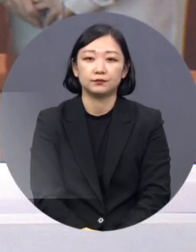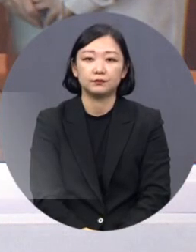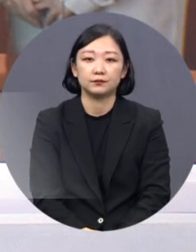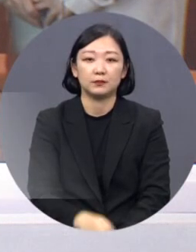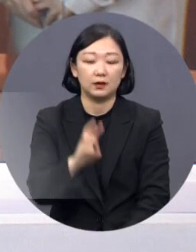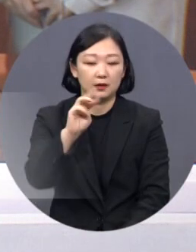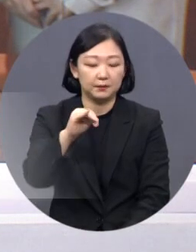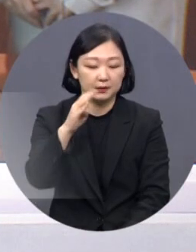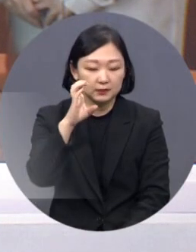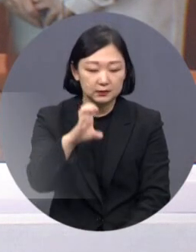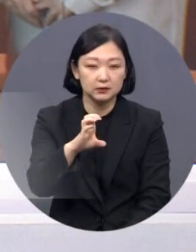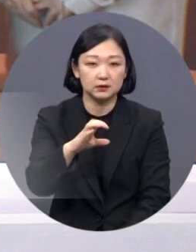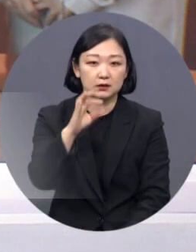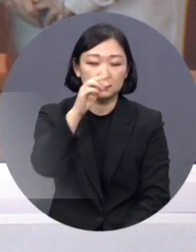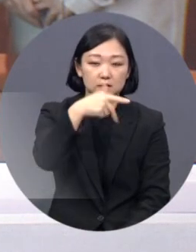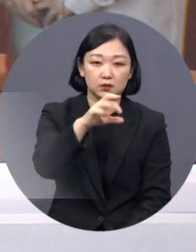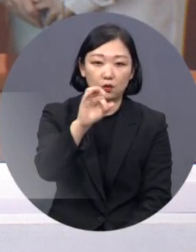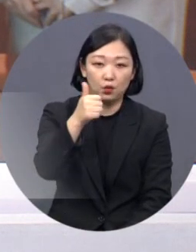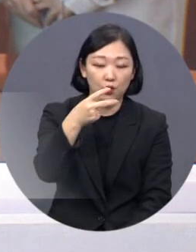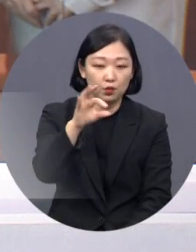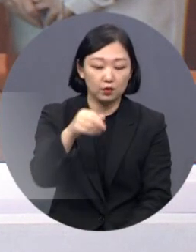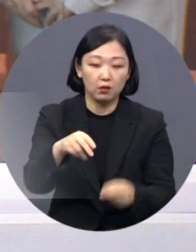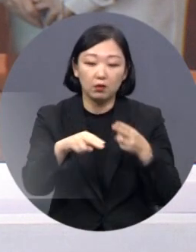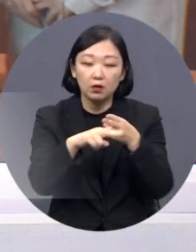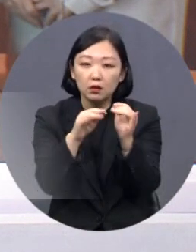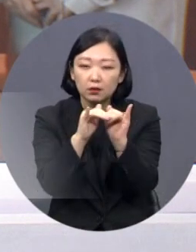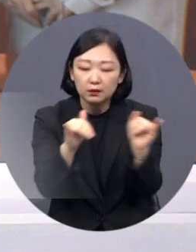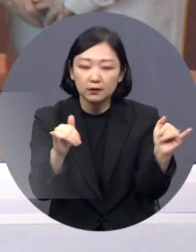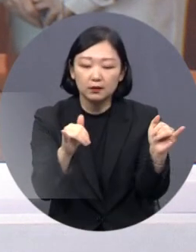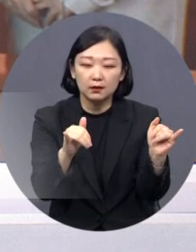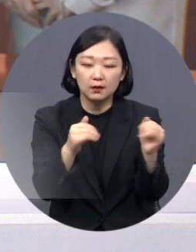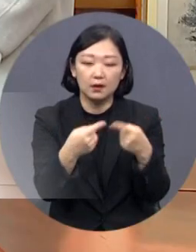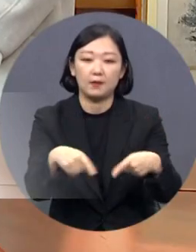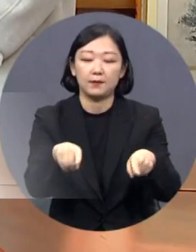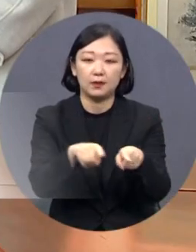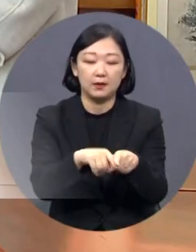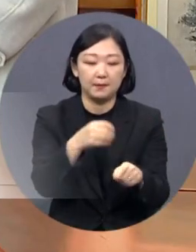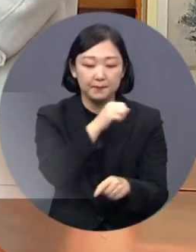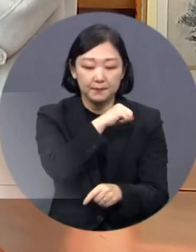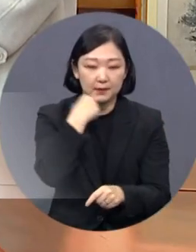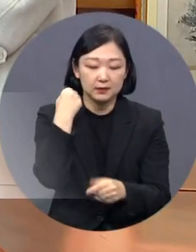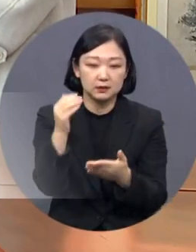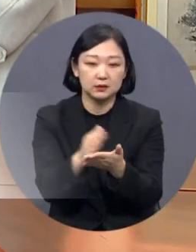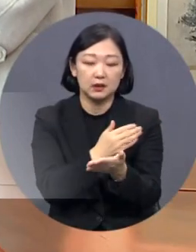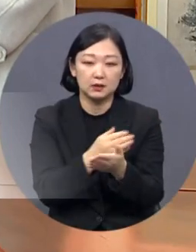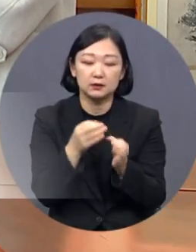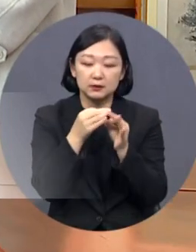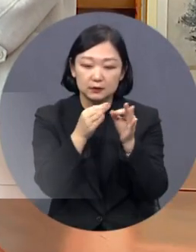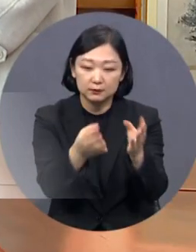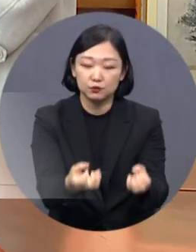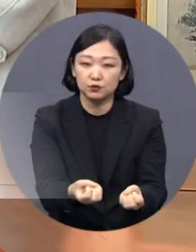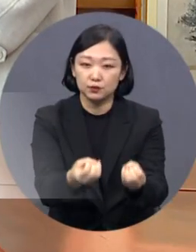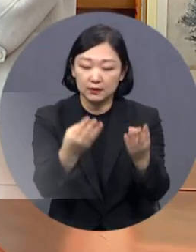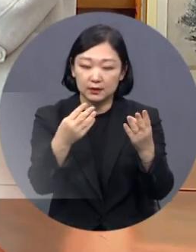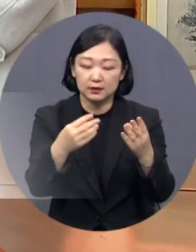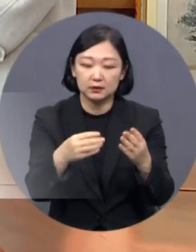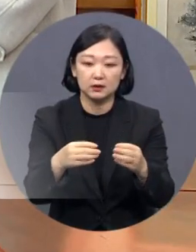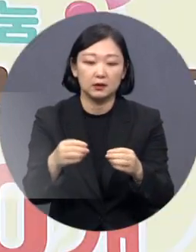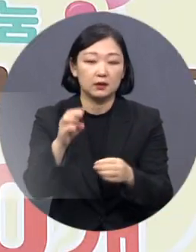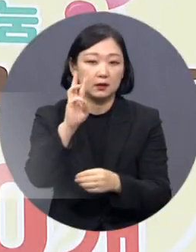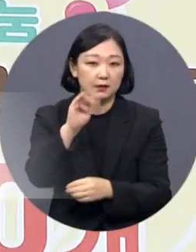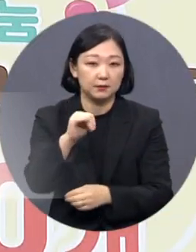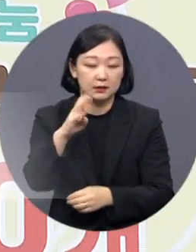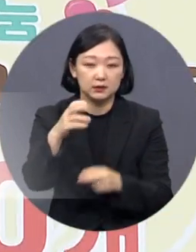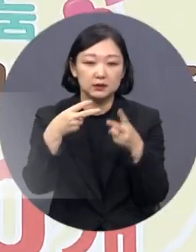제주 MBC 정호영 셰프가 함께하는이 맛있는 나눔 기부 행사가 오늘 본사 2층 대회실에서